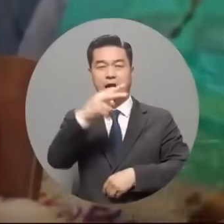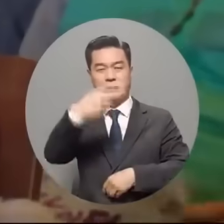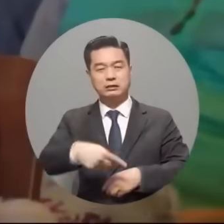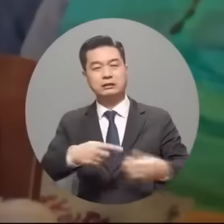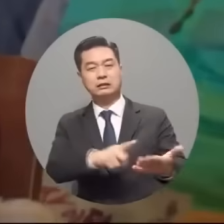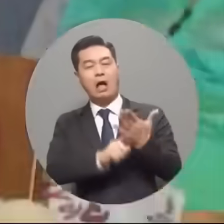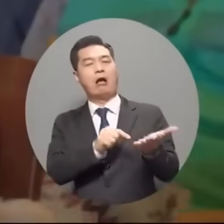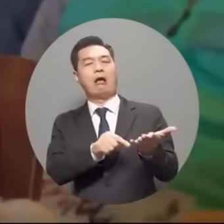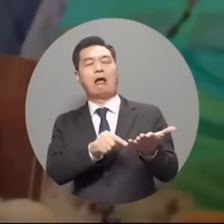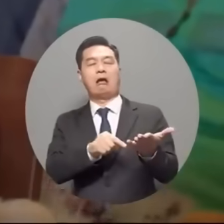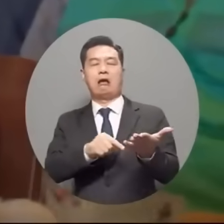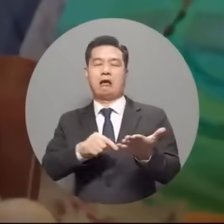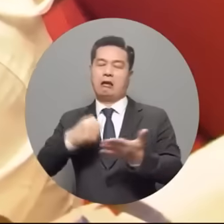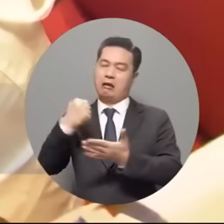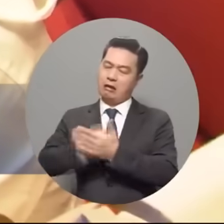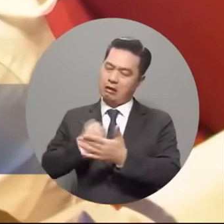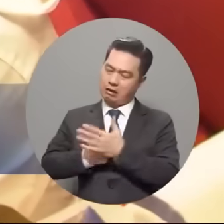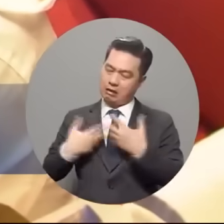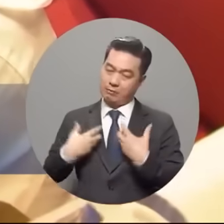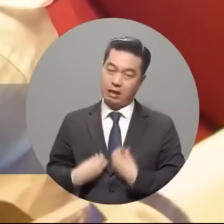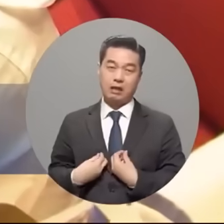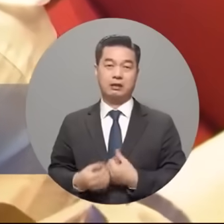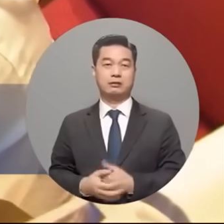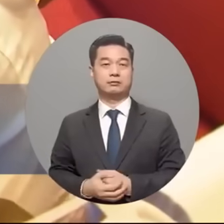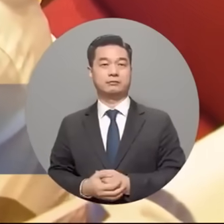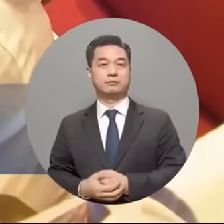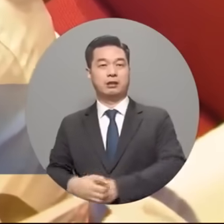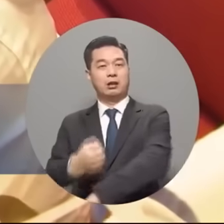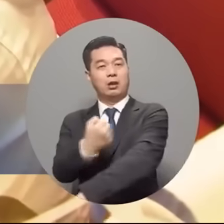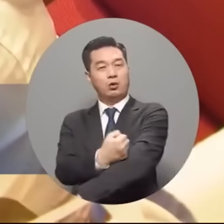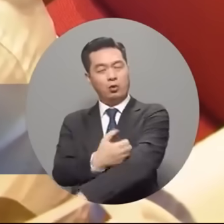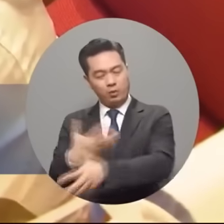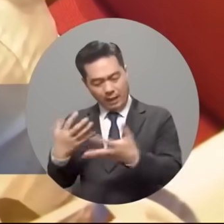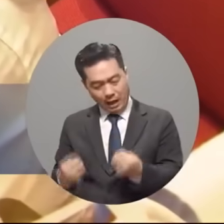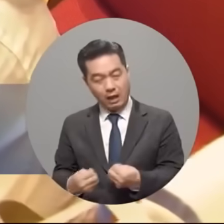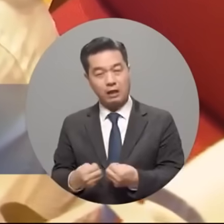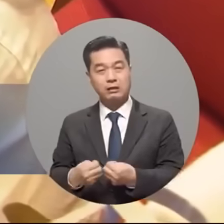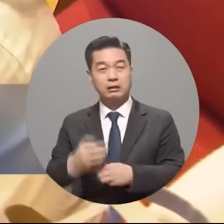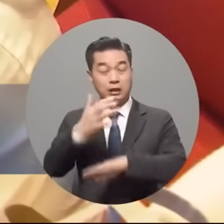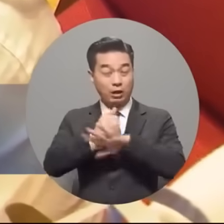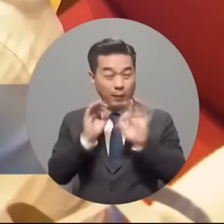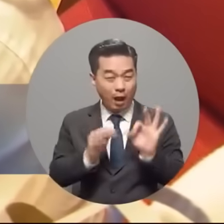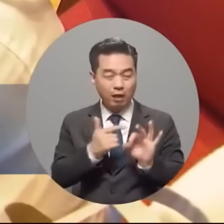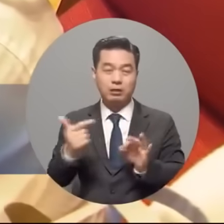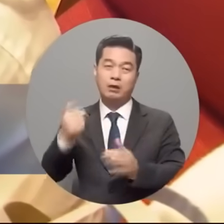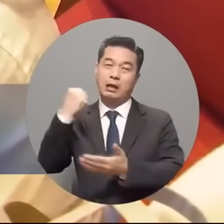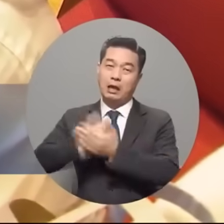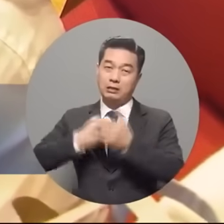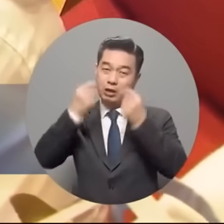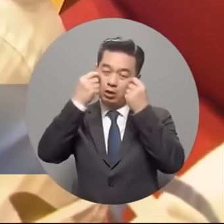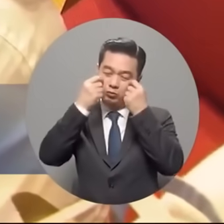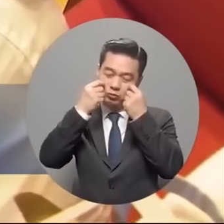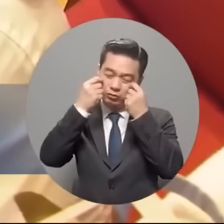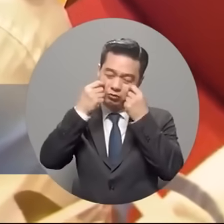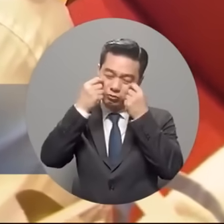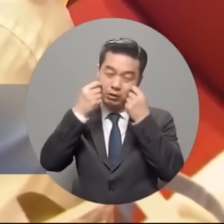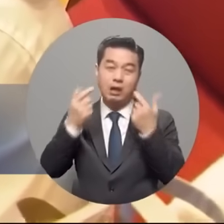탄식을 쏟아냈습니다. 수고도 많이 했는데 너무 아쉽고 눈물이 날라요. 우리 기대를 많이